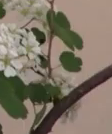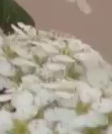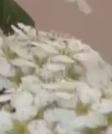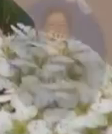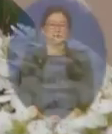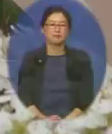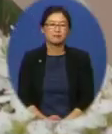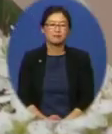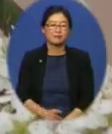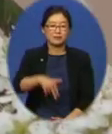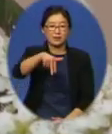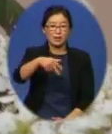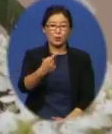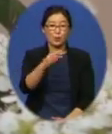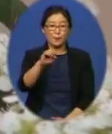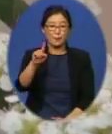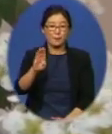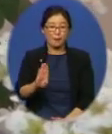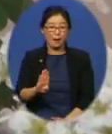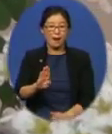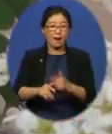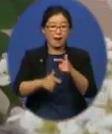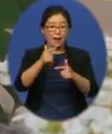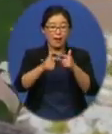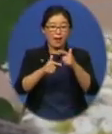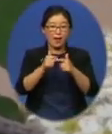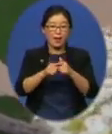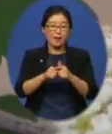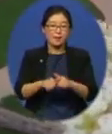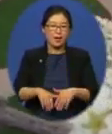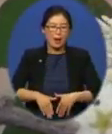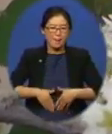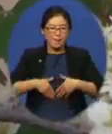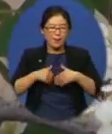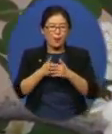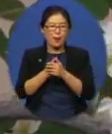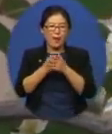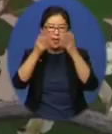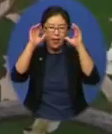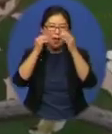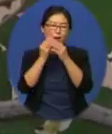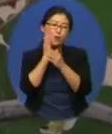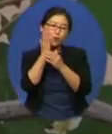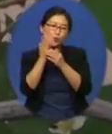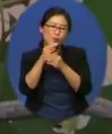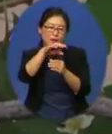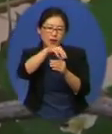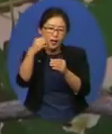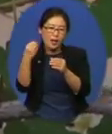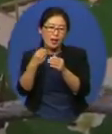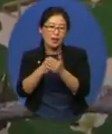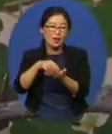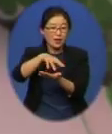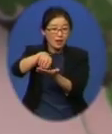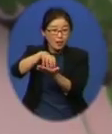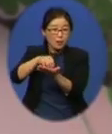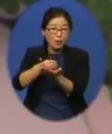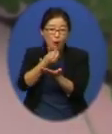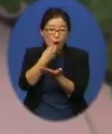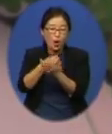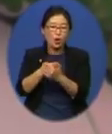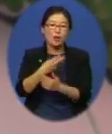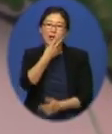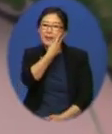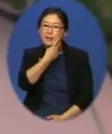조팜 나무는 봄에 가지에서 돋아나는 어린 순을 따서 나물로 먹는데 비타민C가 많이